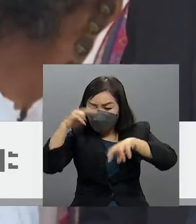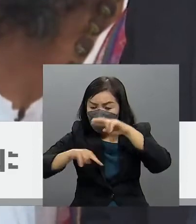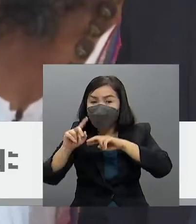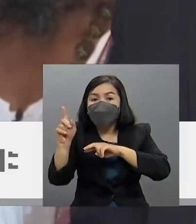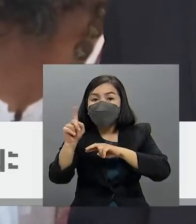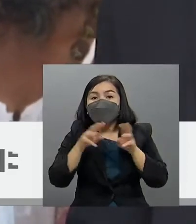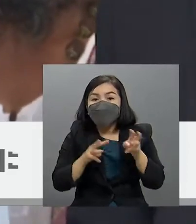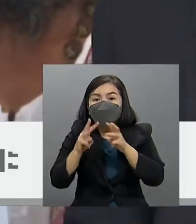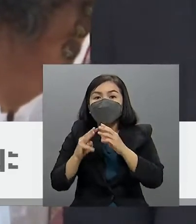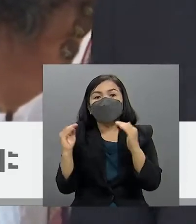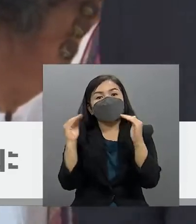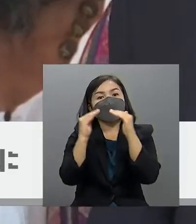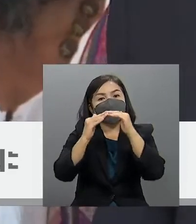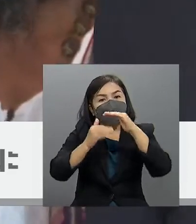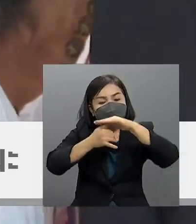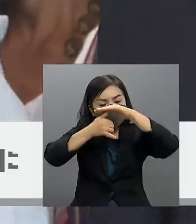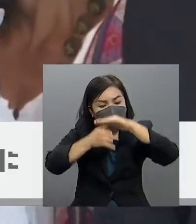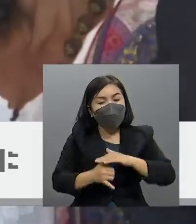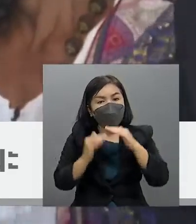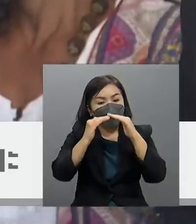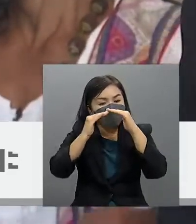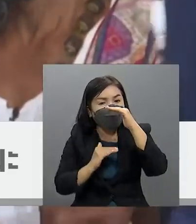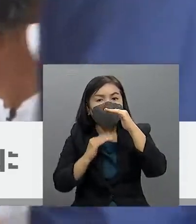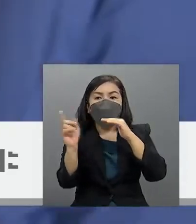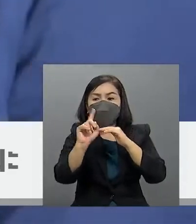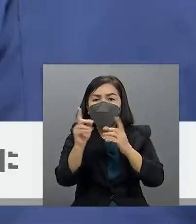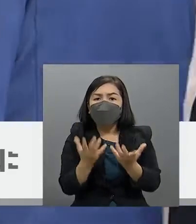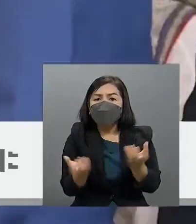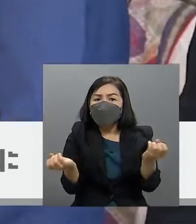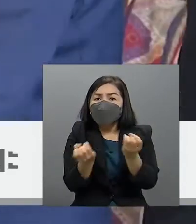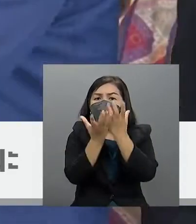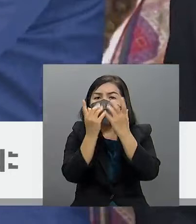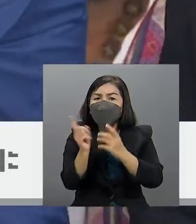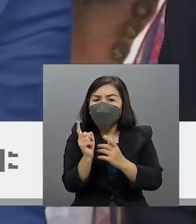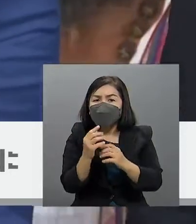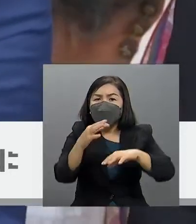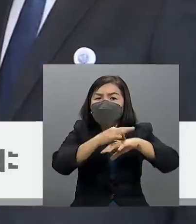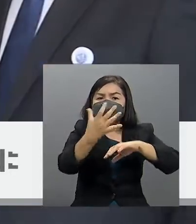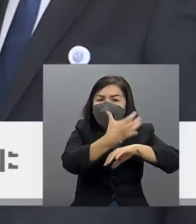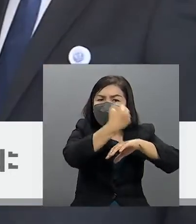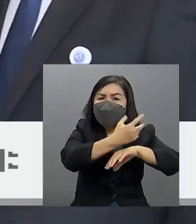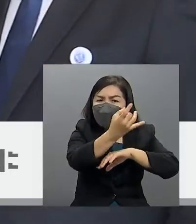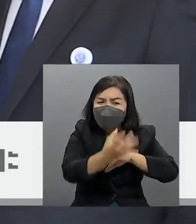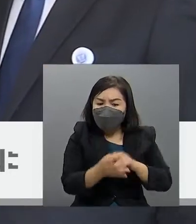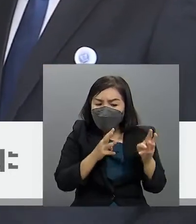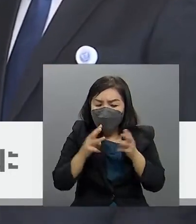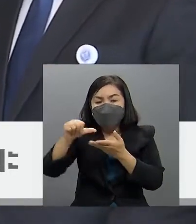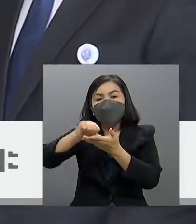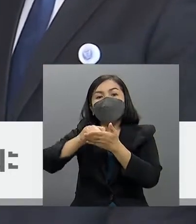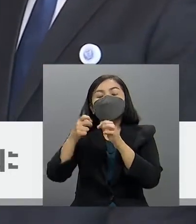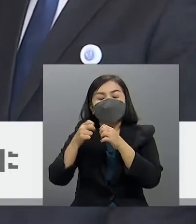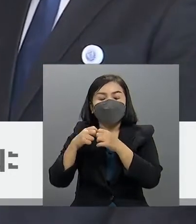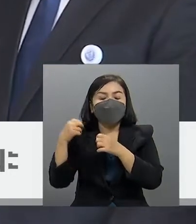ทธิมนุษยชนหรือว่ามีความผิดปกติที่เกี่ยวข้องกับนักการเมืองระดับชาติด้วยหรือไม่เพื่อหาทางออกร่วมกันค่ะ